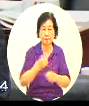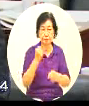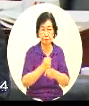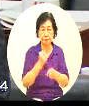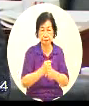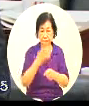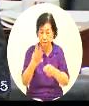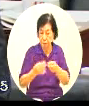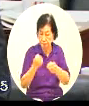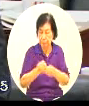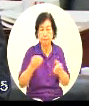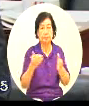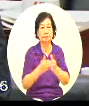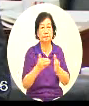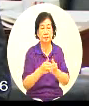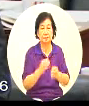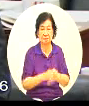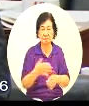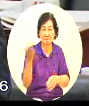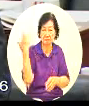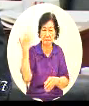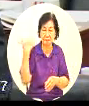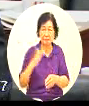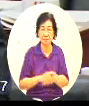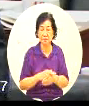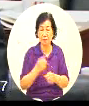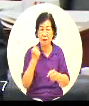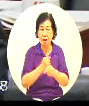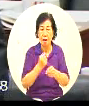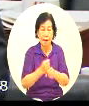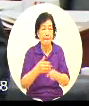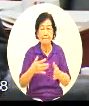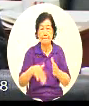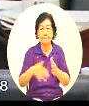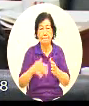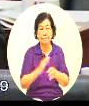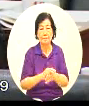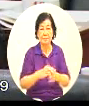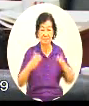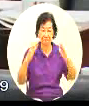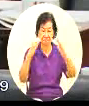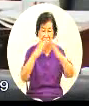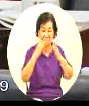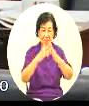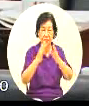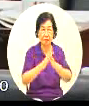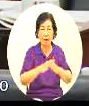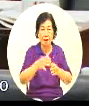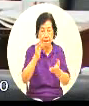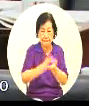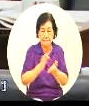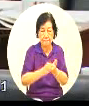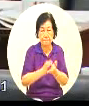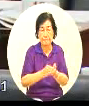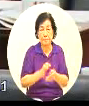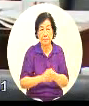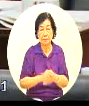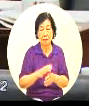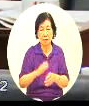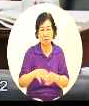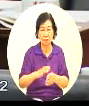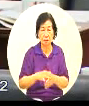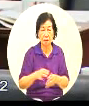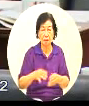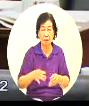成。过去因为无完成哦，这个房地产一点增加，要扩大，要征收这土地，可能费用已